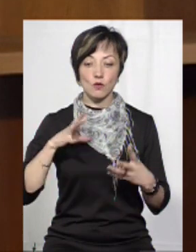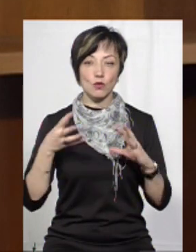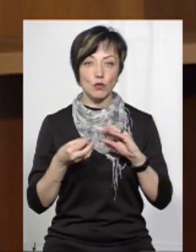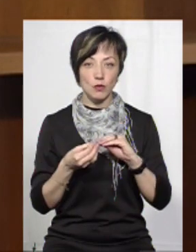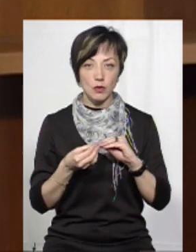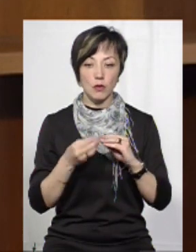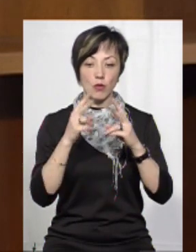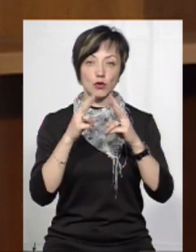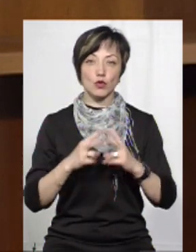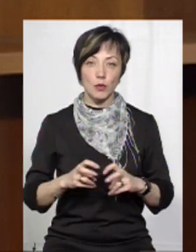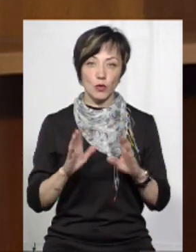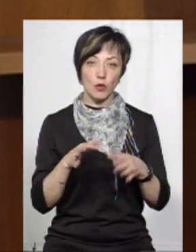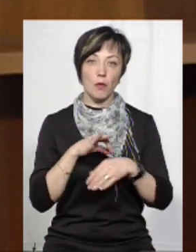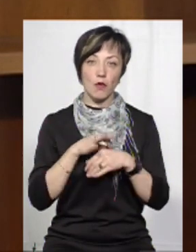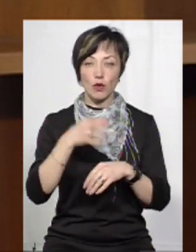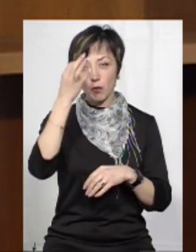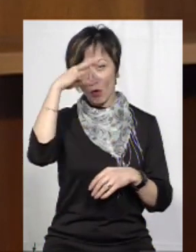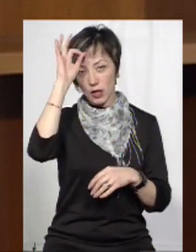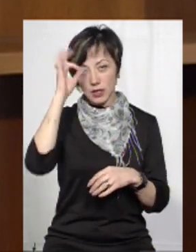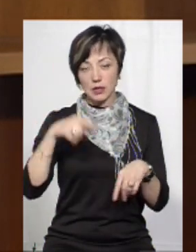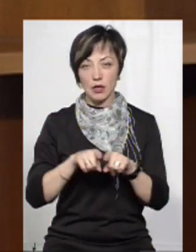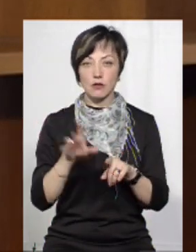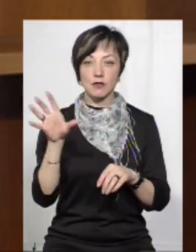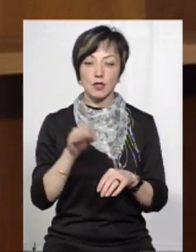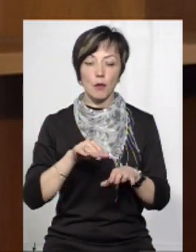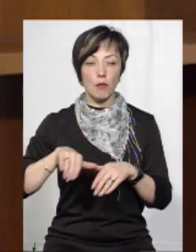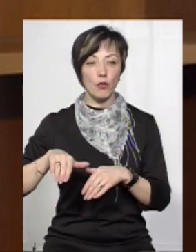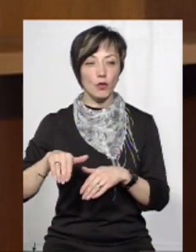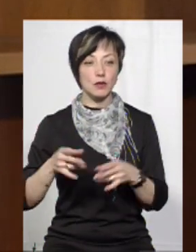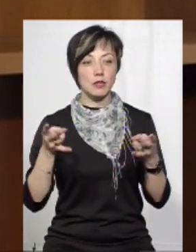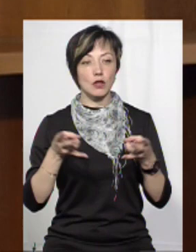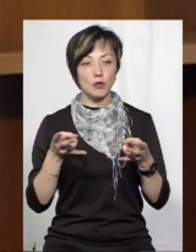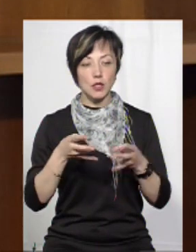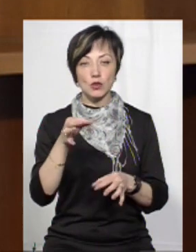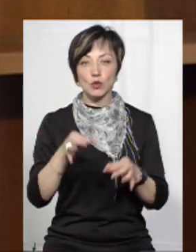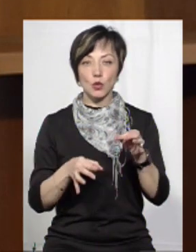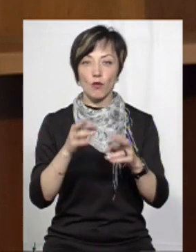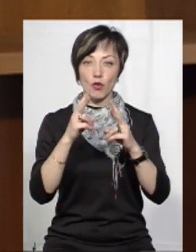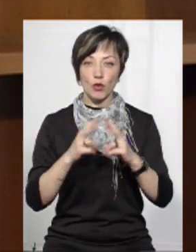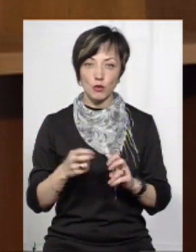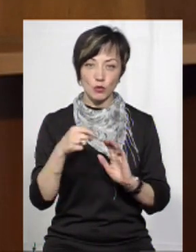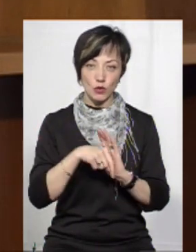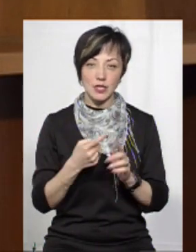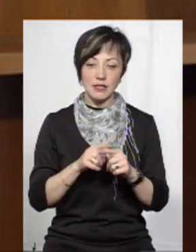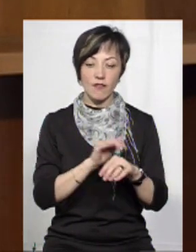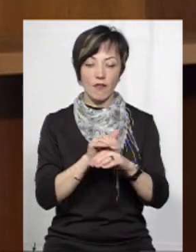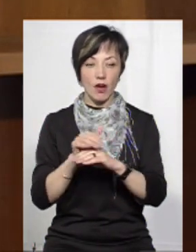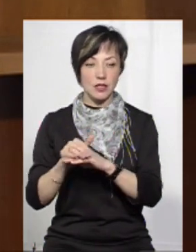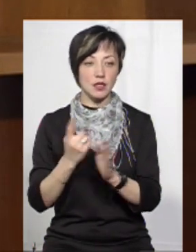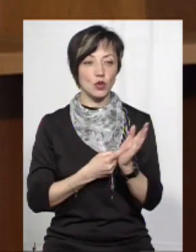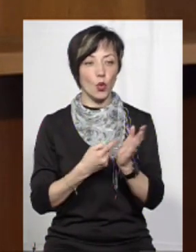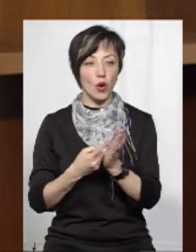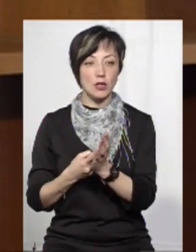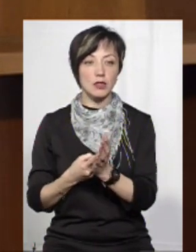при розслідуванні, яке буде проводити поліція, також це все потім знадобиться при судовому розгляді. По суті, оці всі факти, всі ці